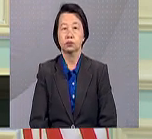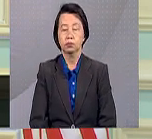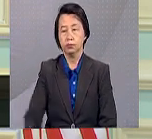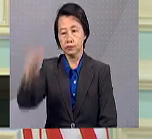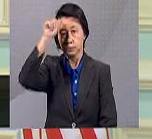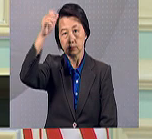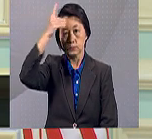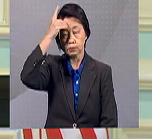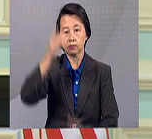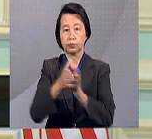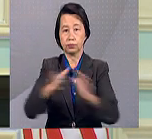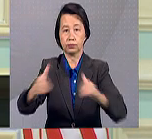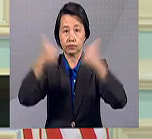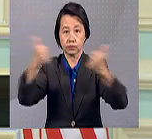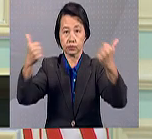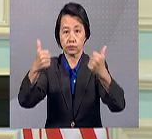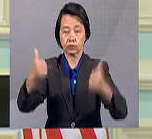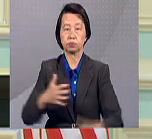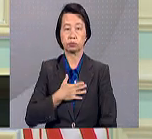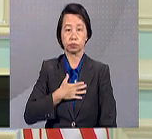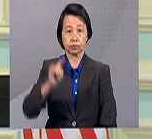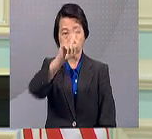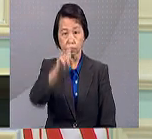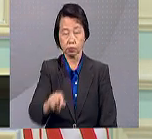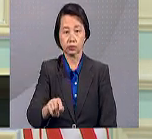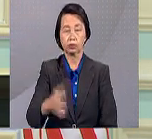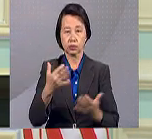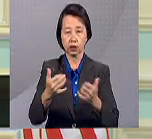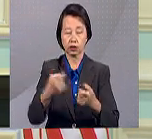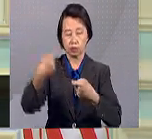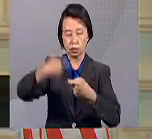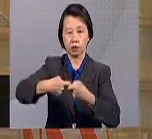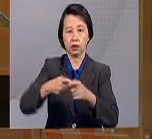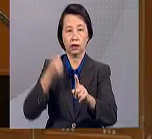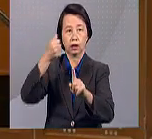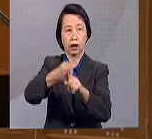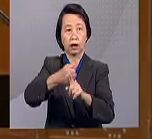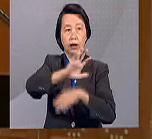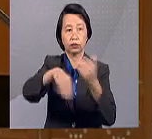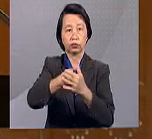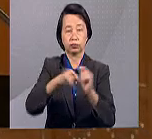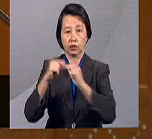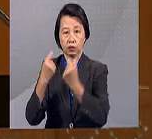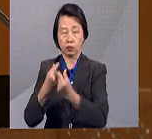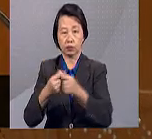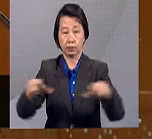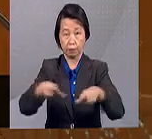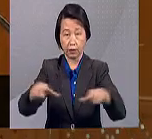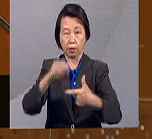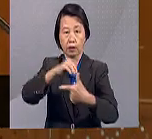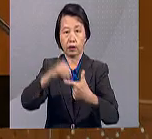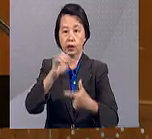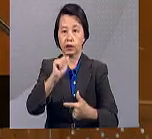Assalamualaikum Datuk Seri, selamat hari raya. Baik, soalan saya yang pertama ini berkaitan arahan semua anggota kumpulan pelaksana